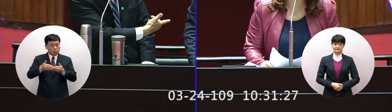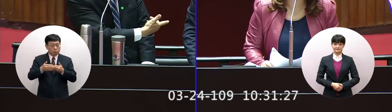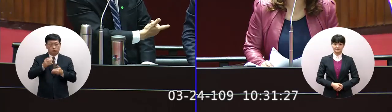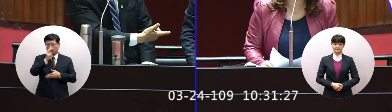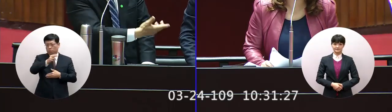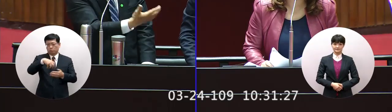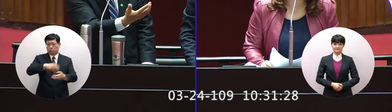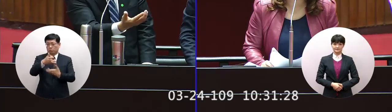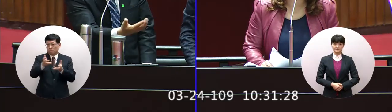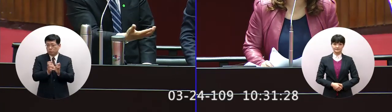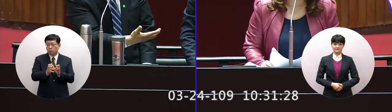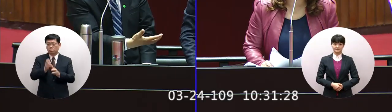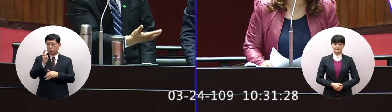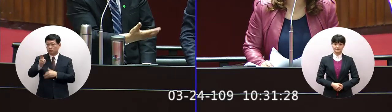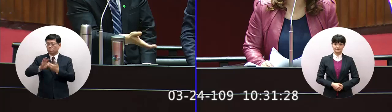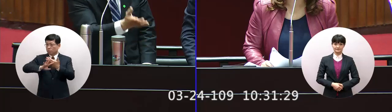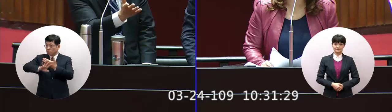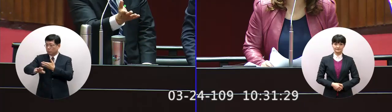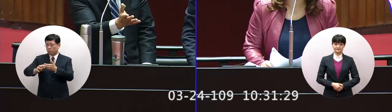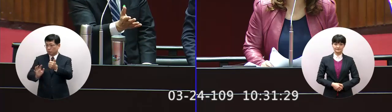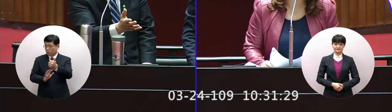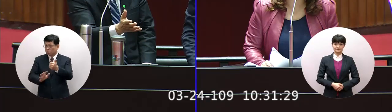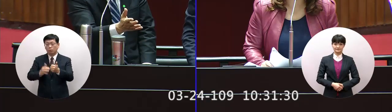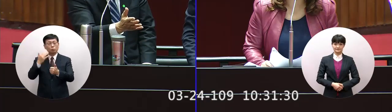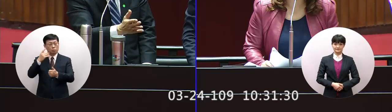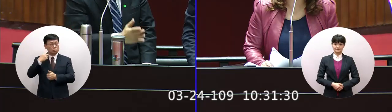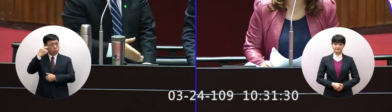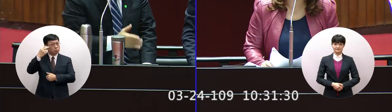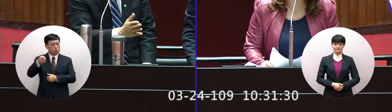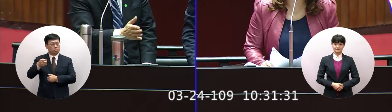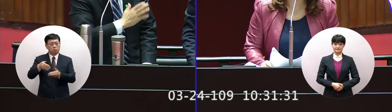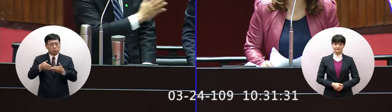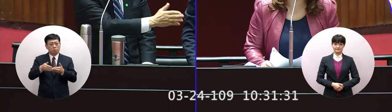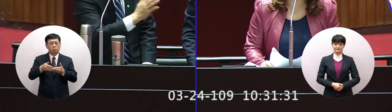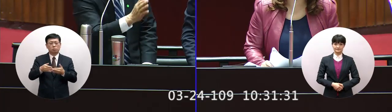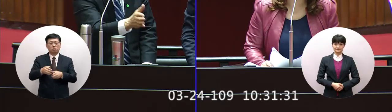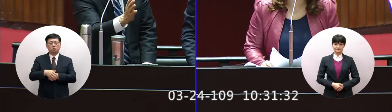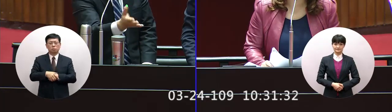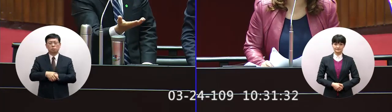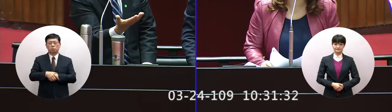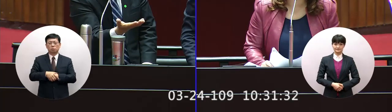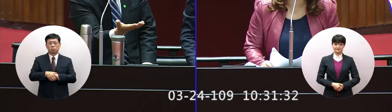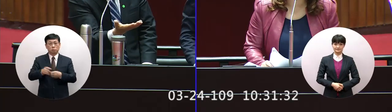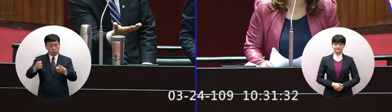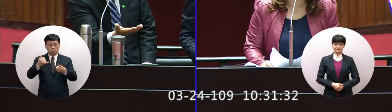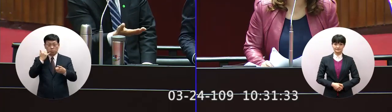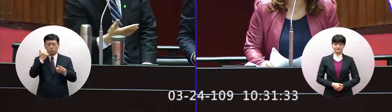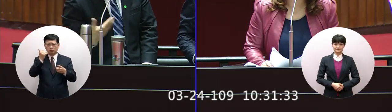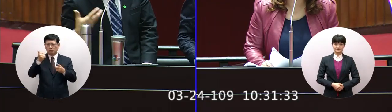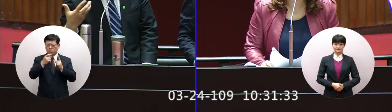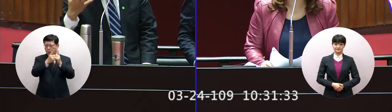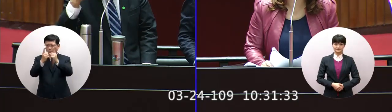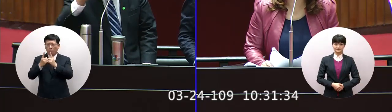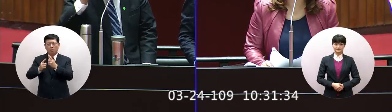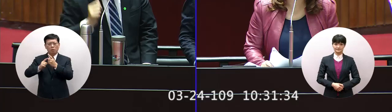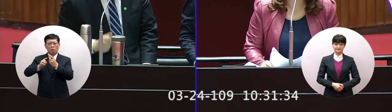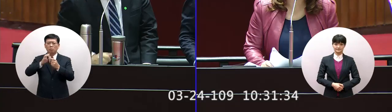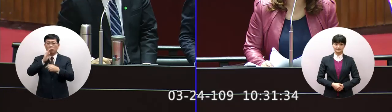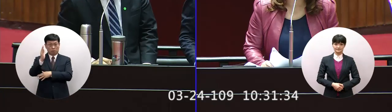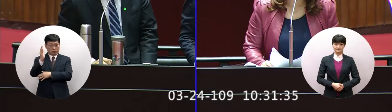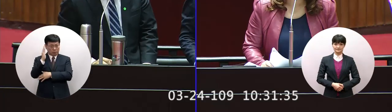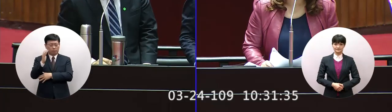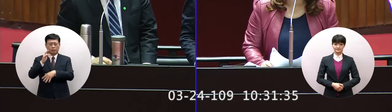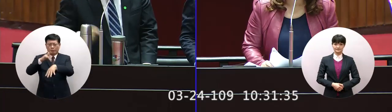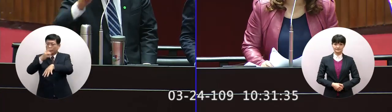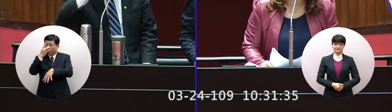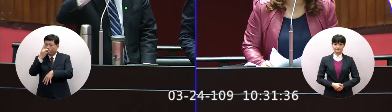我请内政部请相关部委委员，如果觉得有必要，那委员接触可能有些是政府接